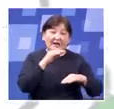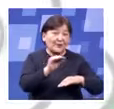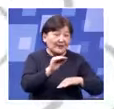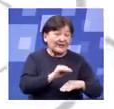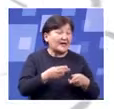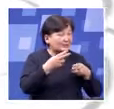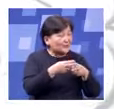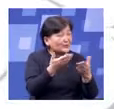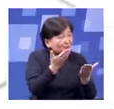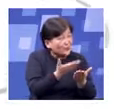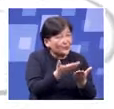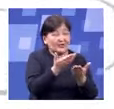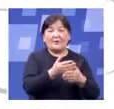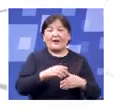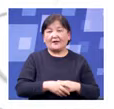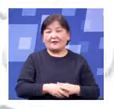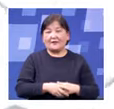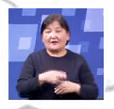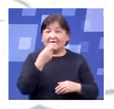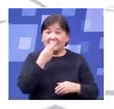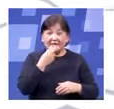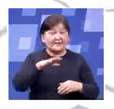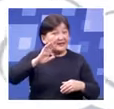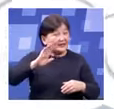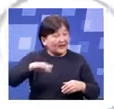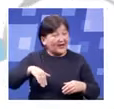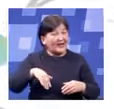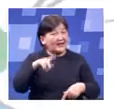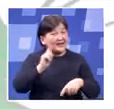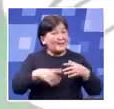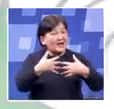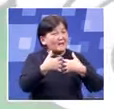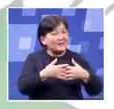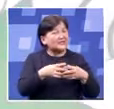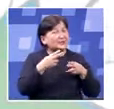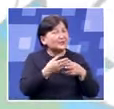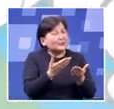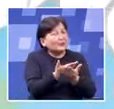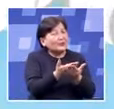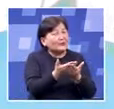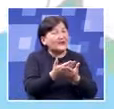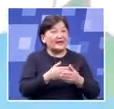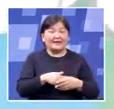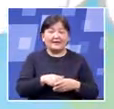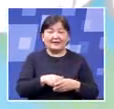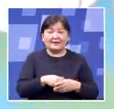Хулганаас тусламж гуйдаг бахан. Хулганы дараа ямар амтнаас тусламж гуйдаг вэ хүүхдүүдээ?